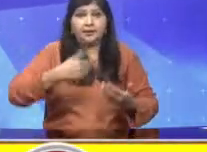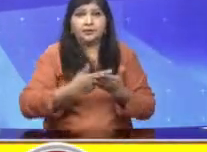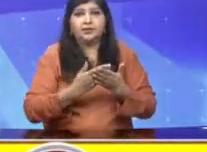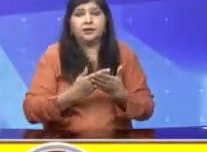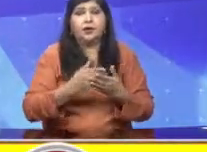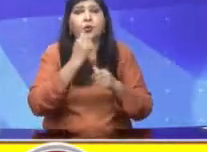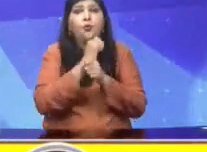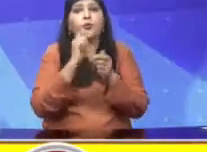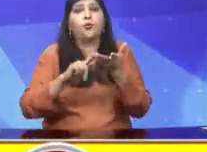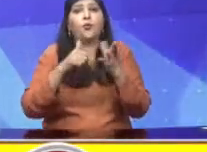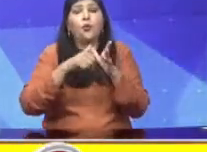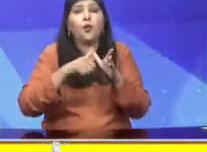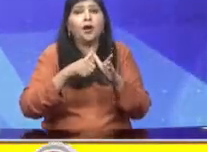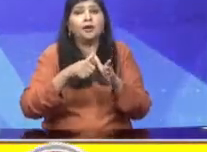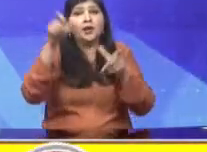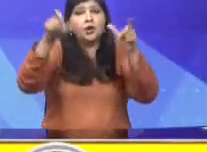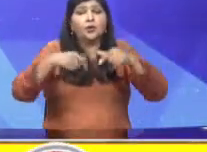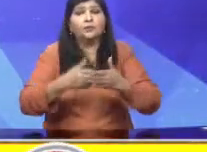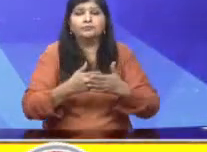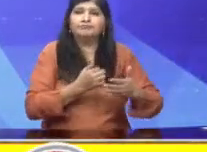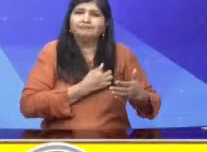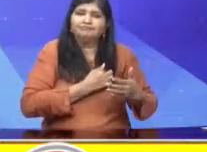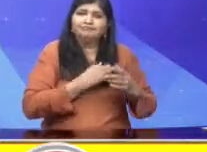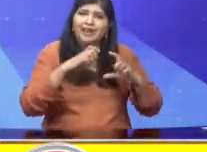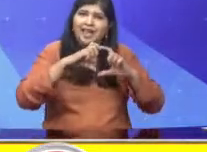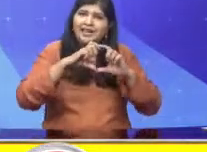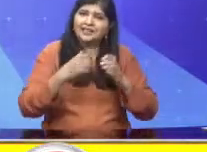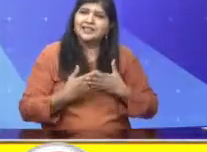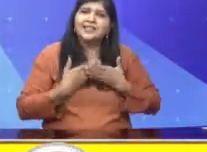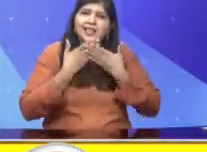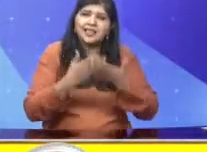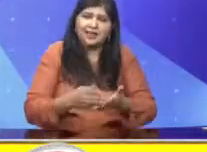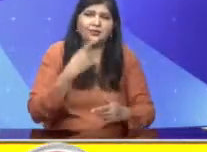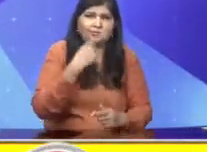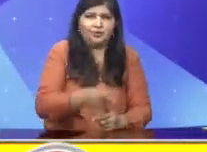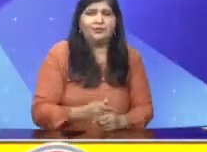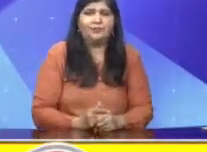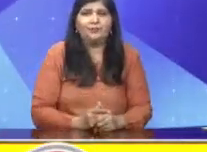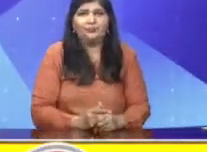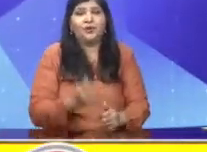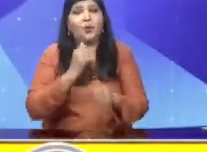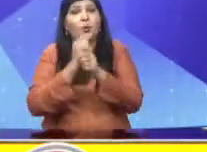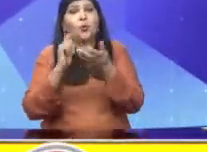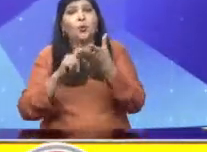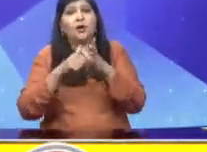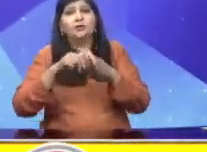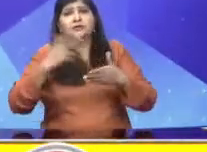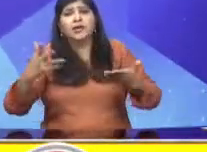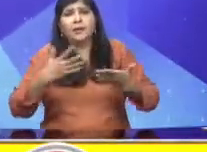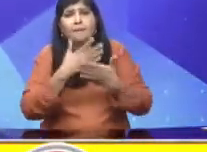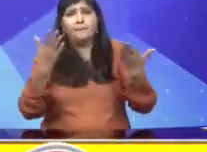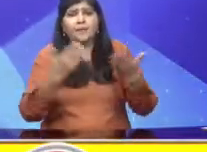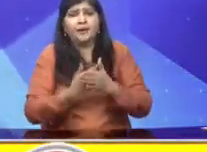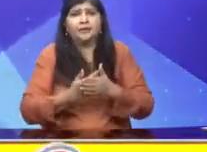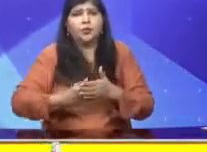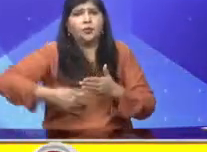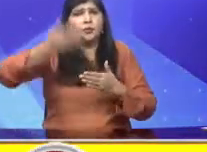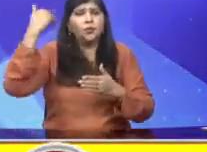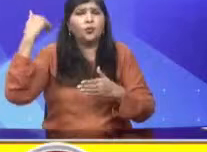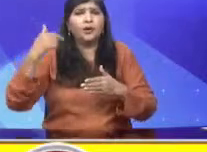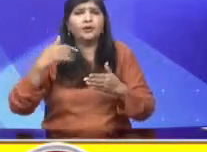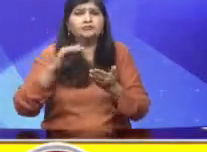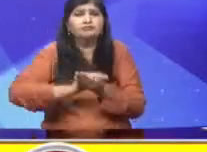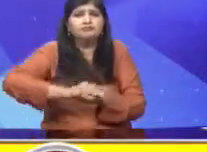गोवा के लोगों को रदय से धन्वाद देना चाहूँगा। गोवा कई महान अध्यात्मिक